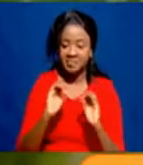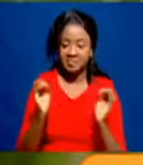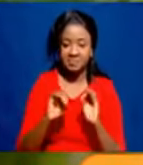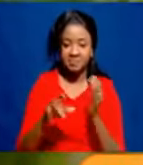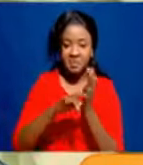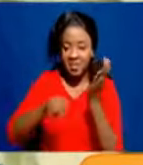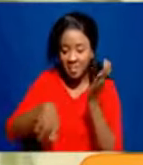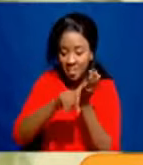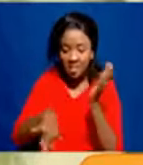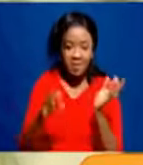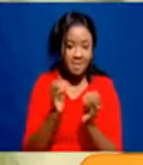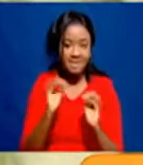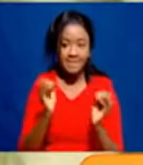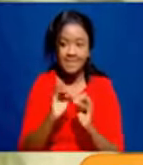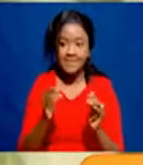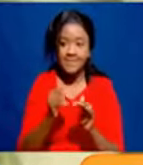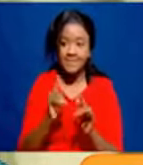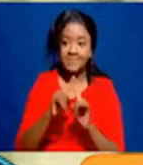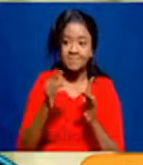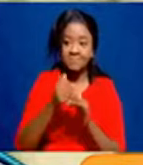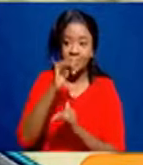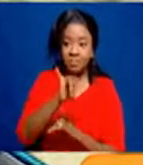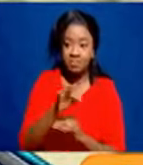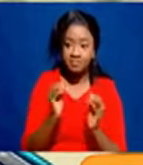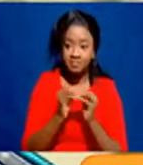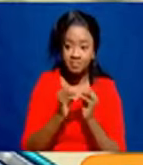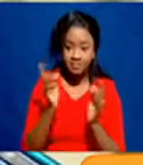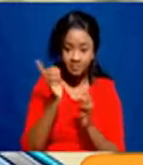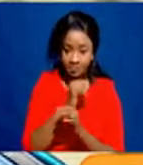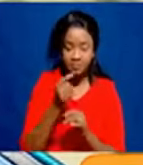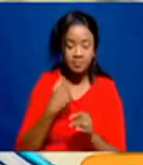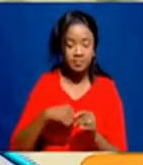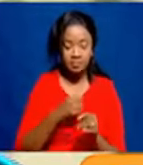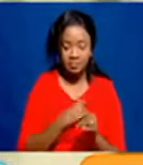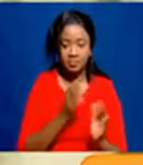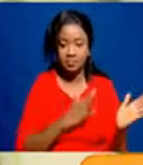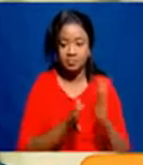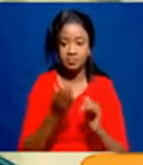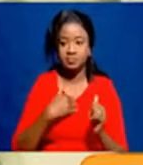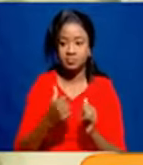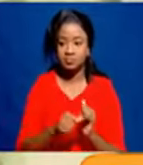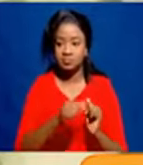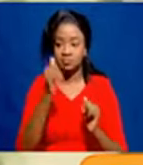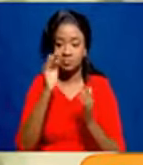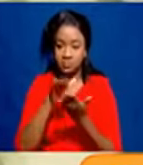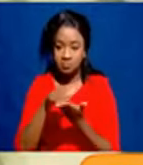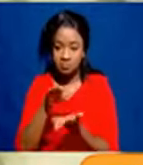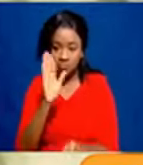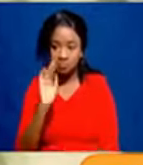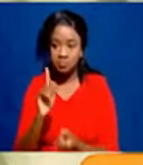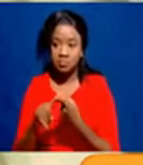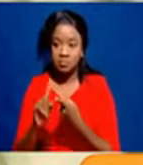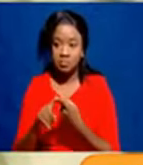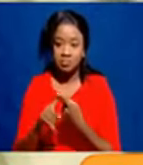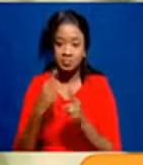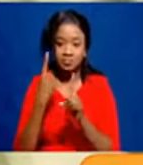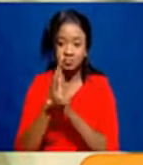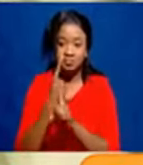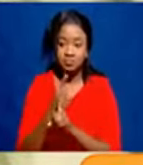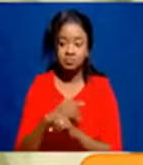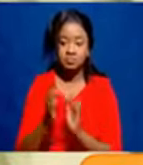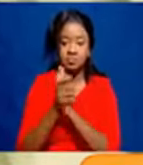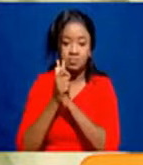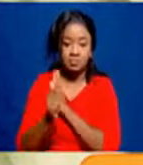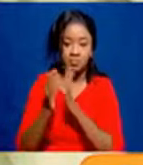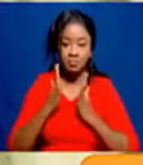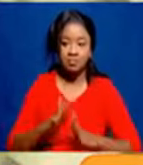ya nuclear. Baada ya kumaliza hii, tuko na mkutano mingi sana tumepanga. Kwa mfano, mkutano kati ya technocrats, wataalamu kama